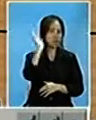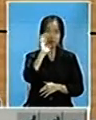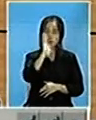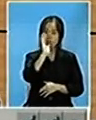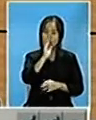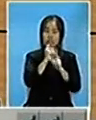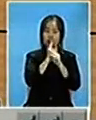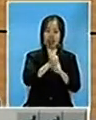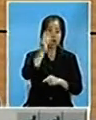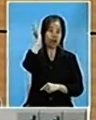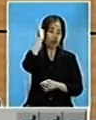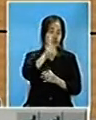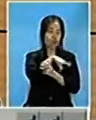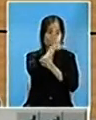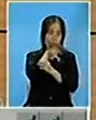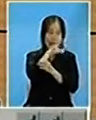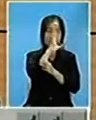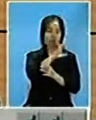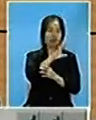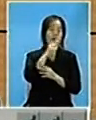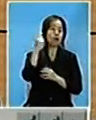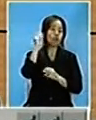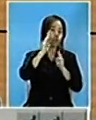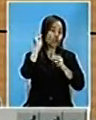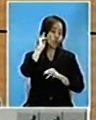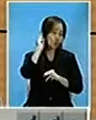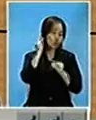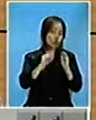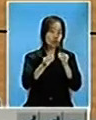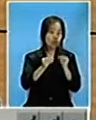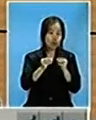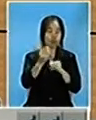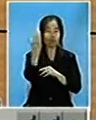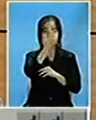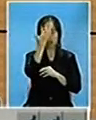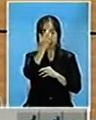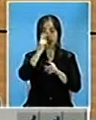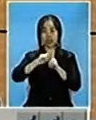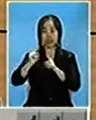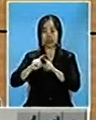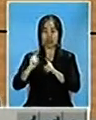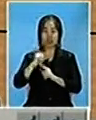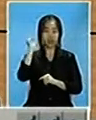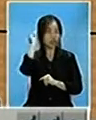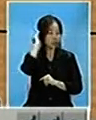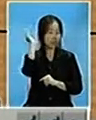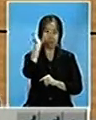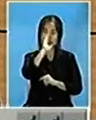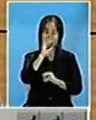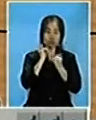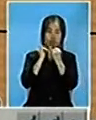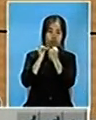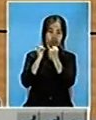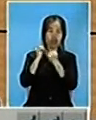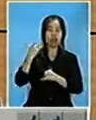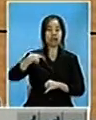ามคำโฆษณาชวนเชื่อของวิทยุชุมชนหรือสถานีโทรทัศน์ผ่านดาวเทียมบางช่องบางแห่งที่โจมตีให้ร้ายตุลาการ